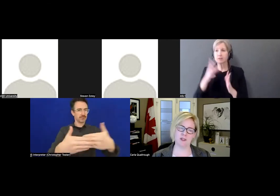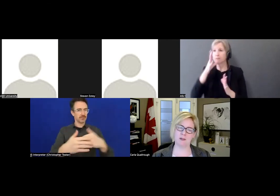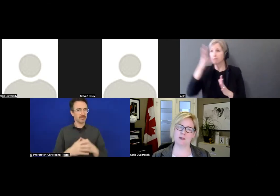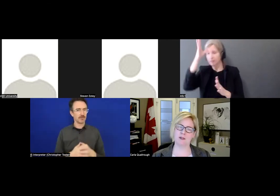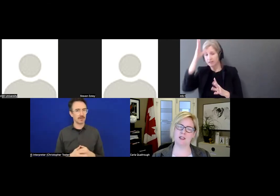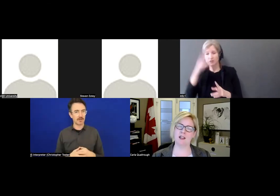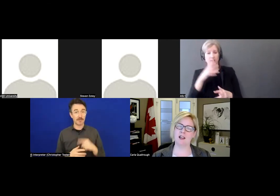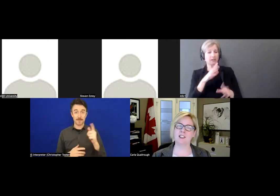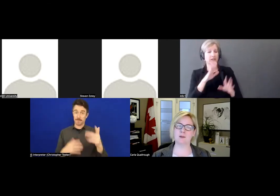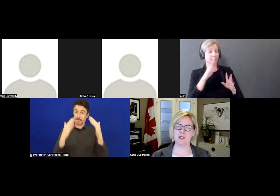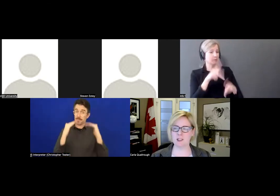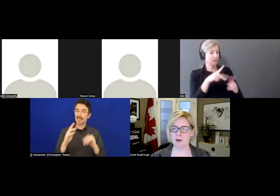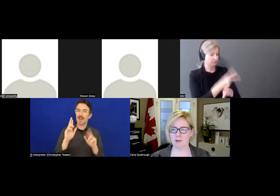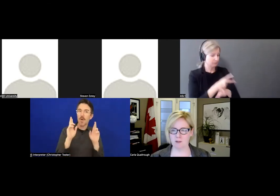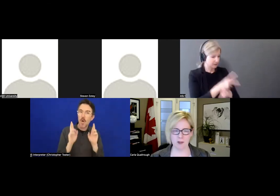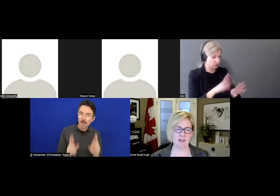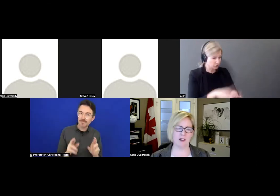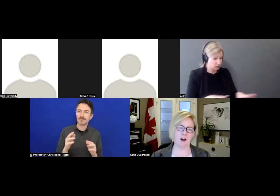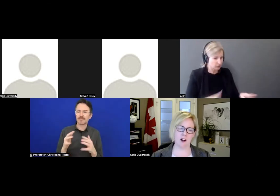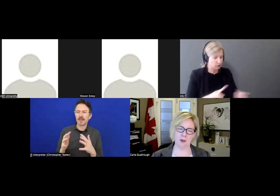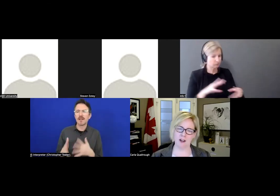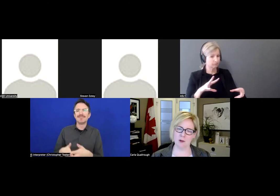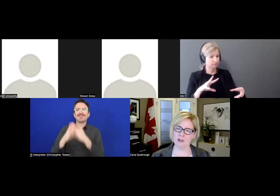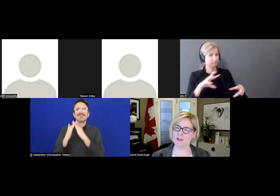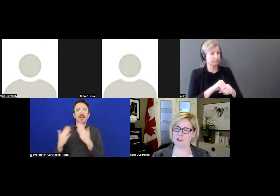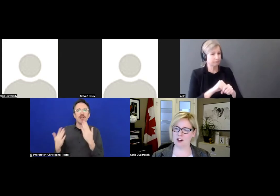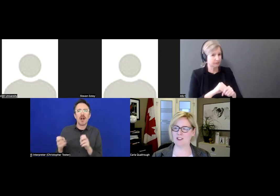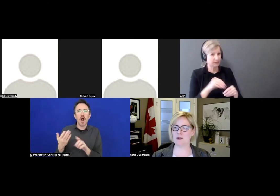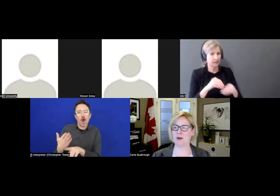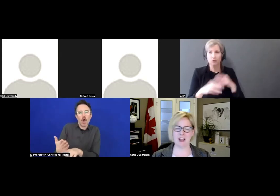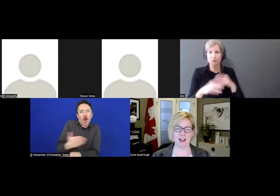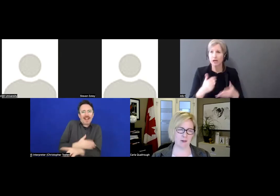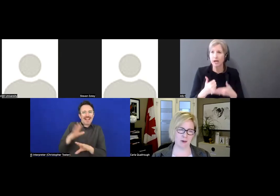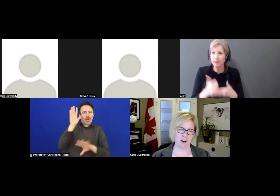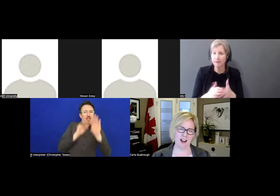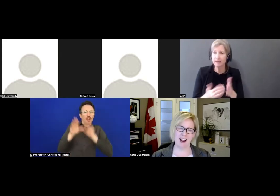with disabilities to participate fully in the economy, knowing that their child